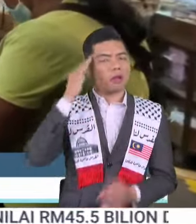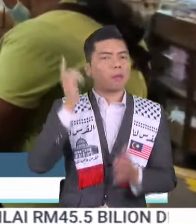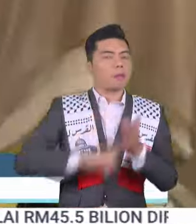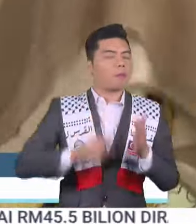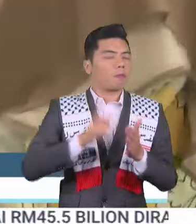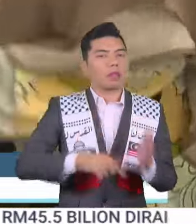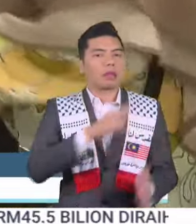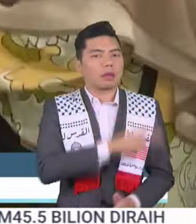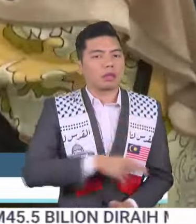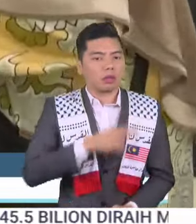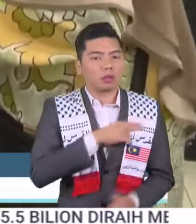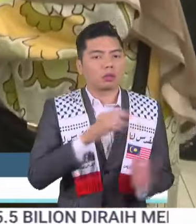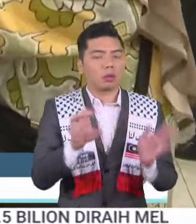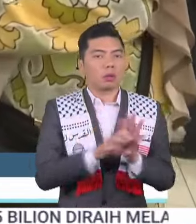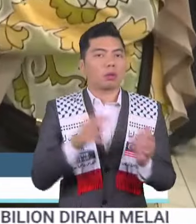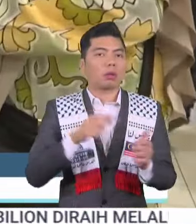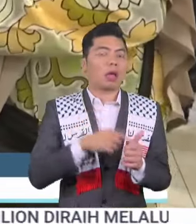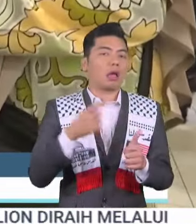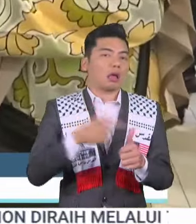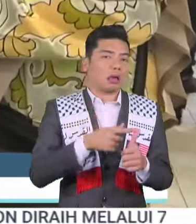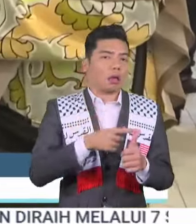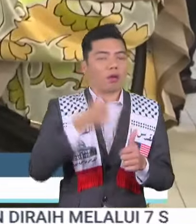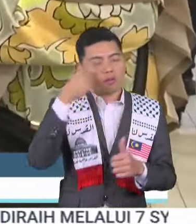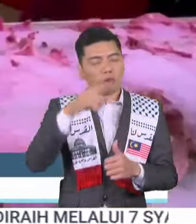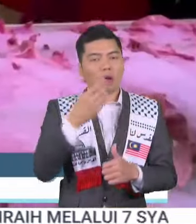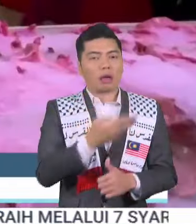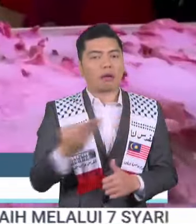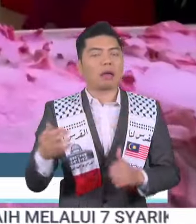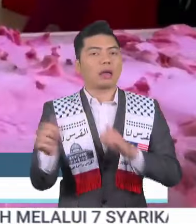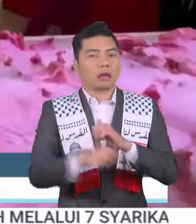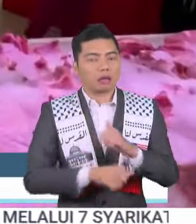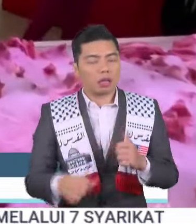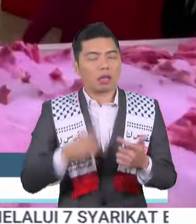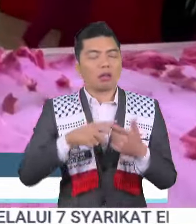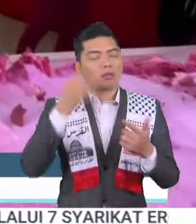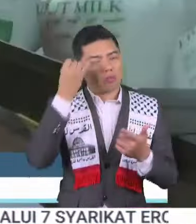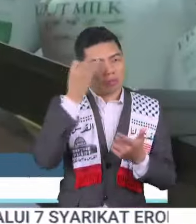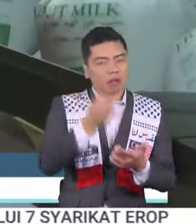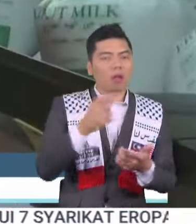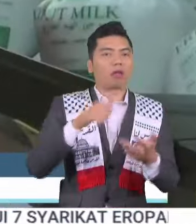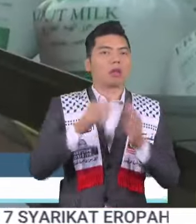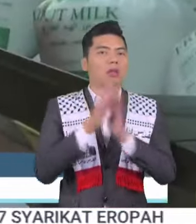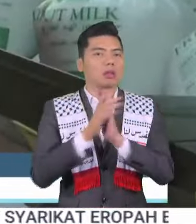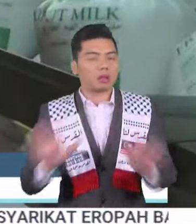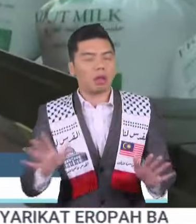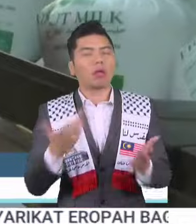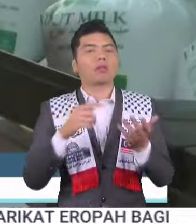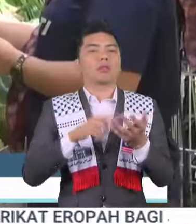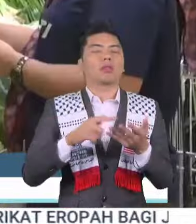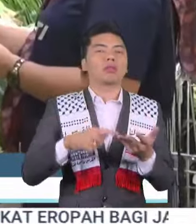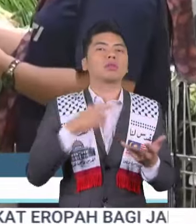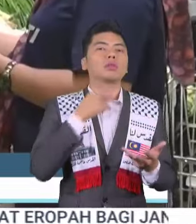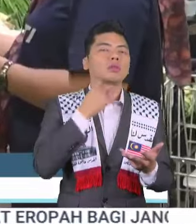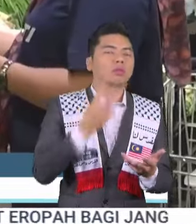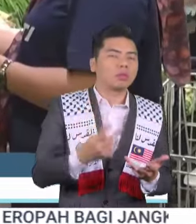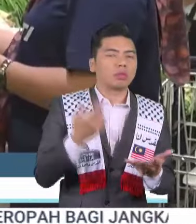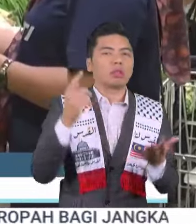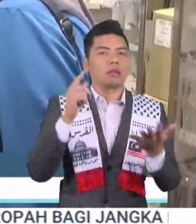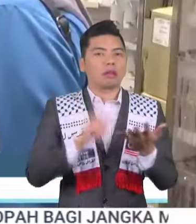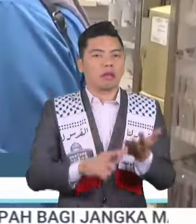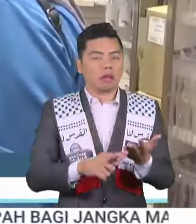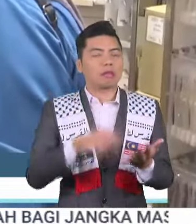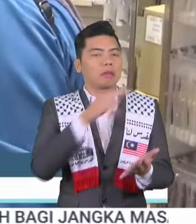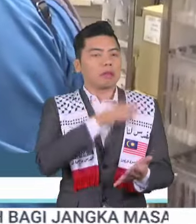hak-hak mereka, iaitu hak dapatkan keperluan asas, maklumat, keselamatan, suarakan pendapat, pendidikan